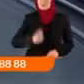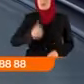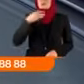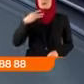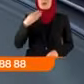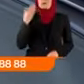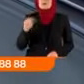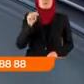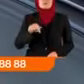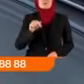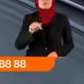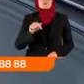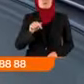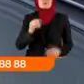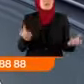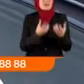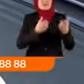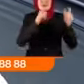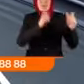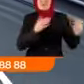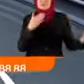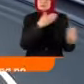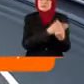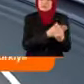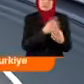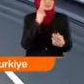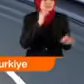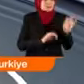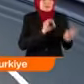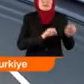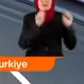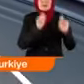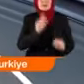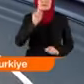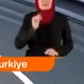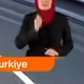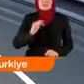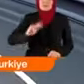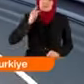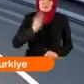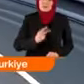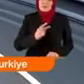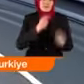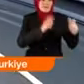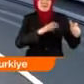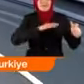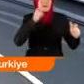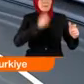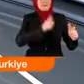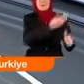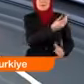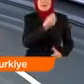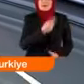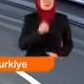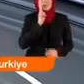Recep Tayyip Erdoğan bugün afet bölgesinde incelemelerde bulundu ve ilk günden bu yana bölgede bulunan bakanlardan gelinen son durumla ilgili detaylı